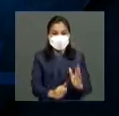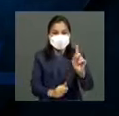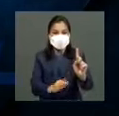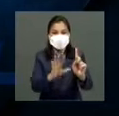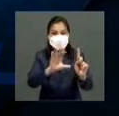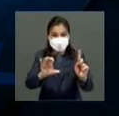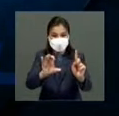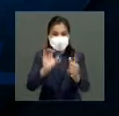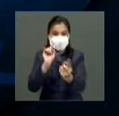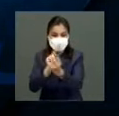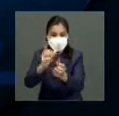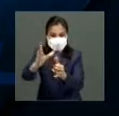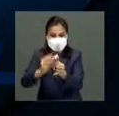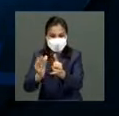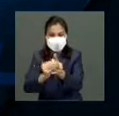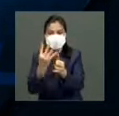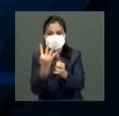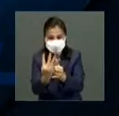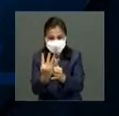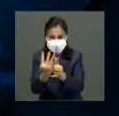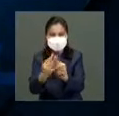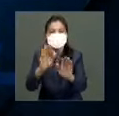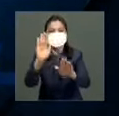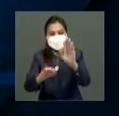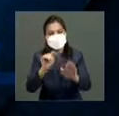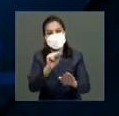ประมาณสัก4คนที่ติดเชื้อตร